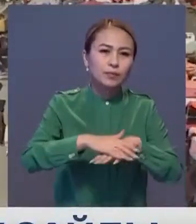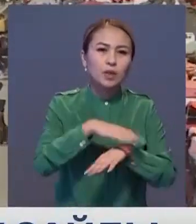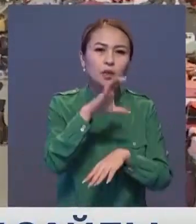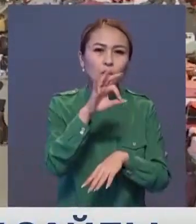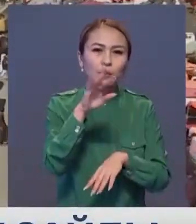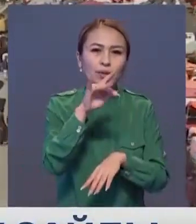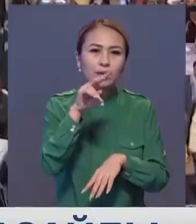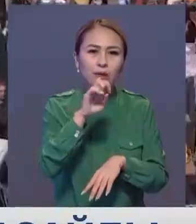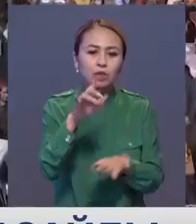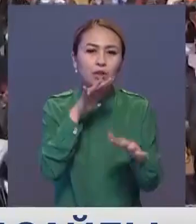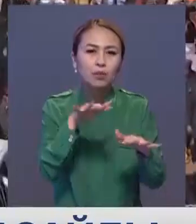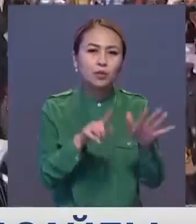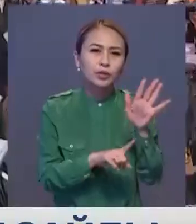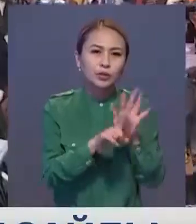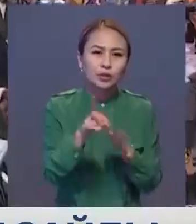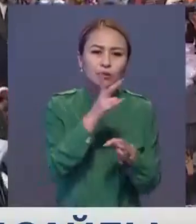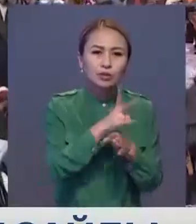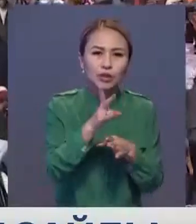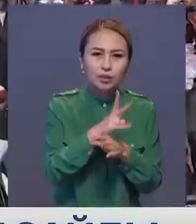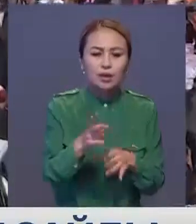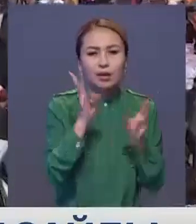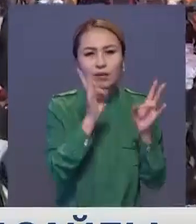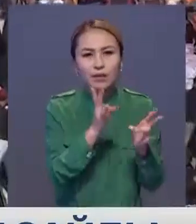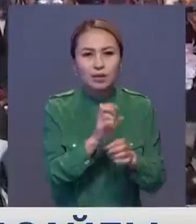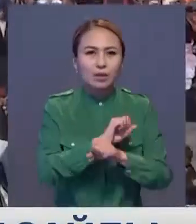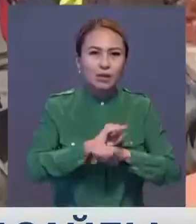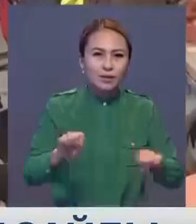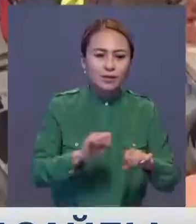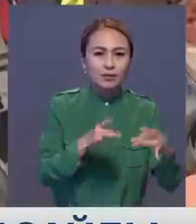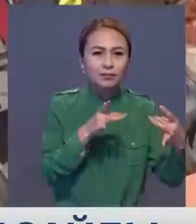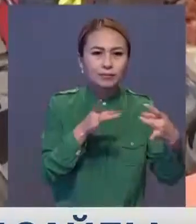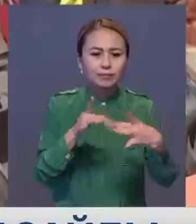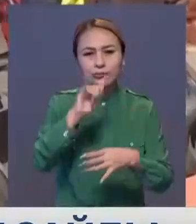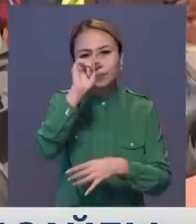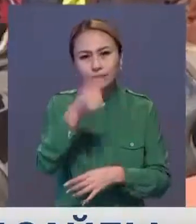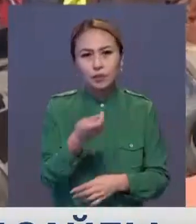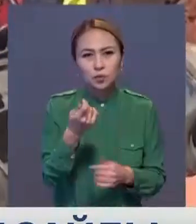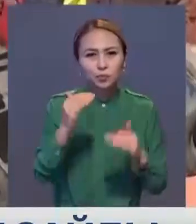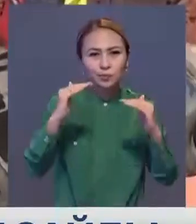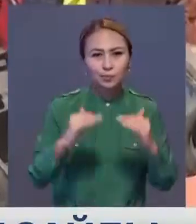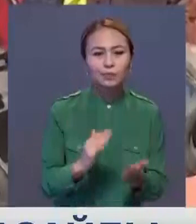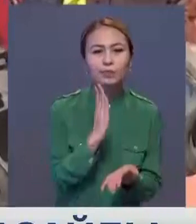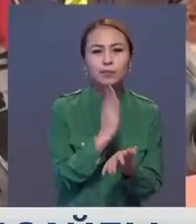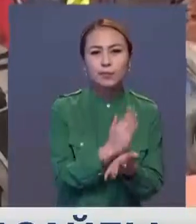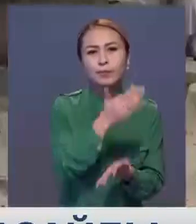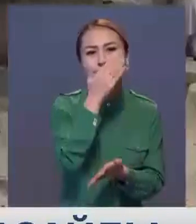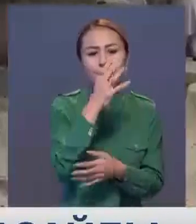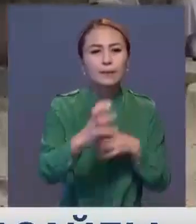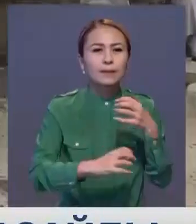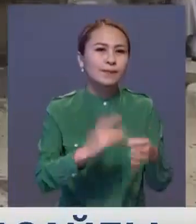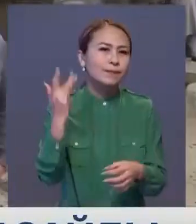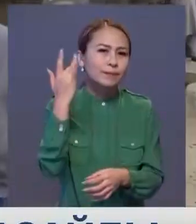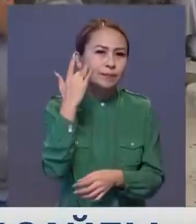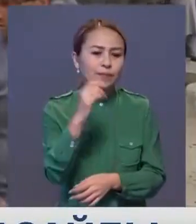елде содырлардың шабуылы, жанкештілердің жарылысы және әскери қақтығыстар азайған. Бірақ сонда да Ауғанстан әлемде